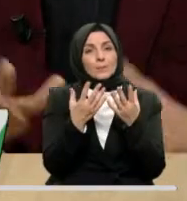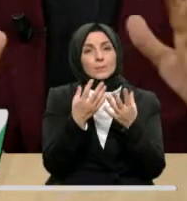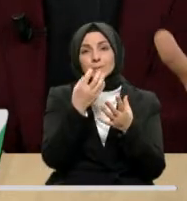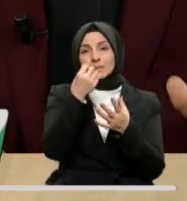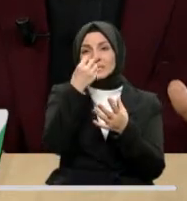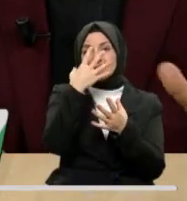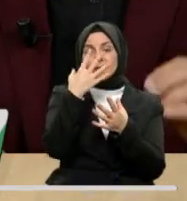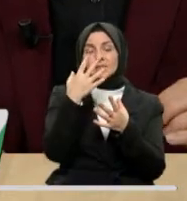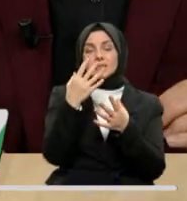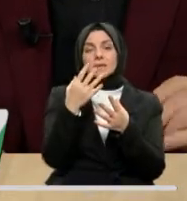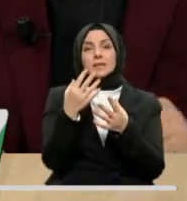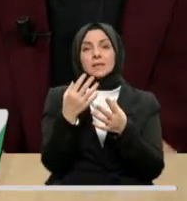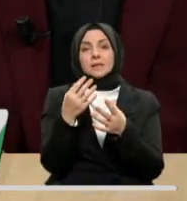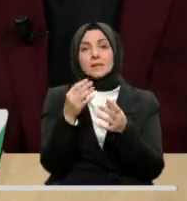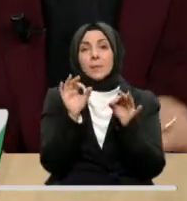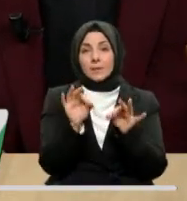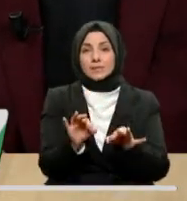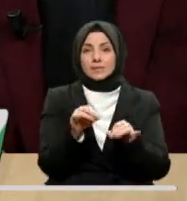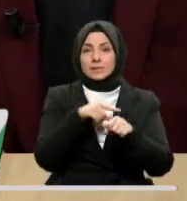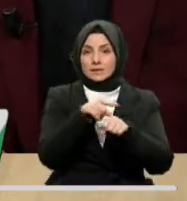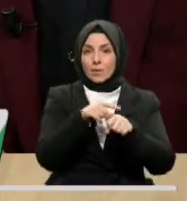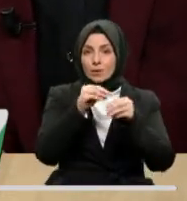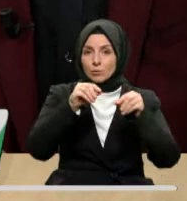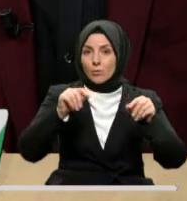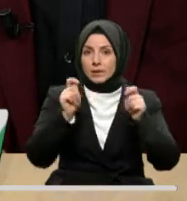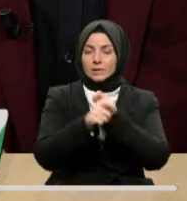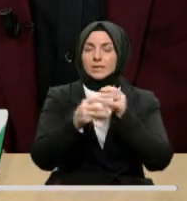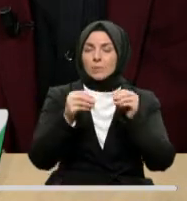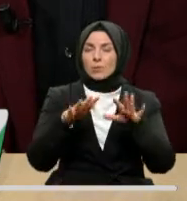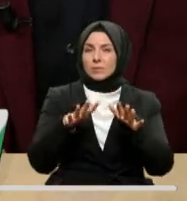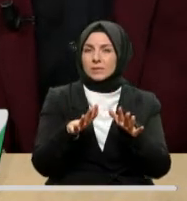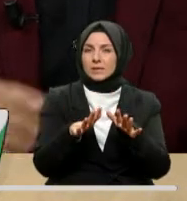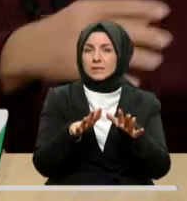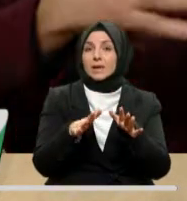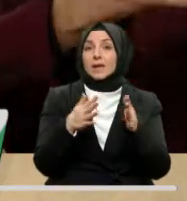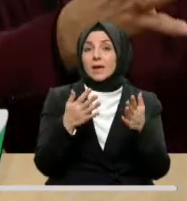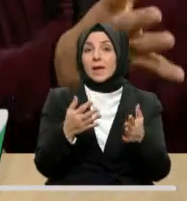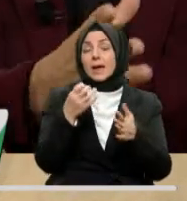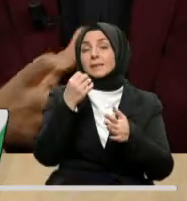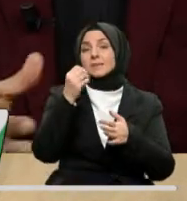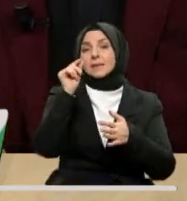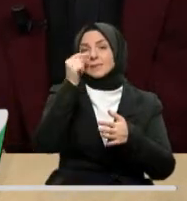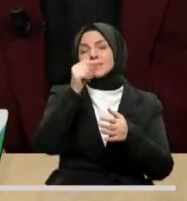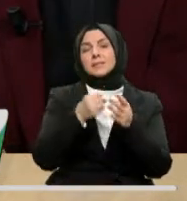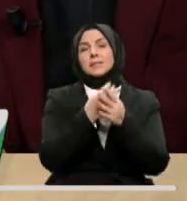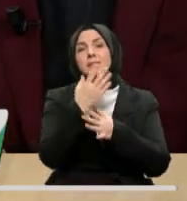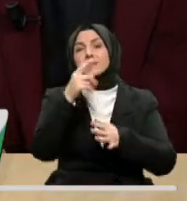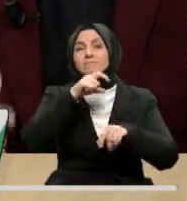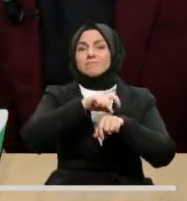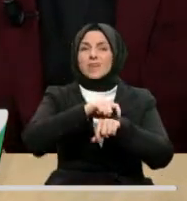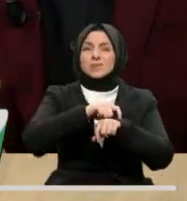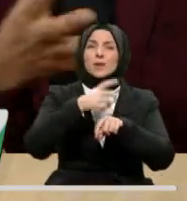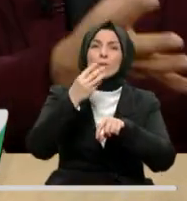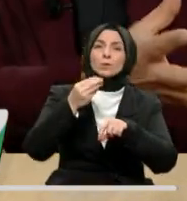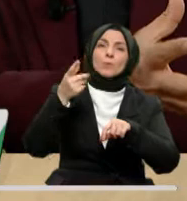aylarında Yani uygun dönem bu ama ilk durum Eğer birbirinize bir hastalık varsa bitkiniz hastalıktan ölüyor kökleri çürüdü